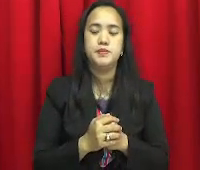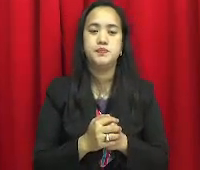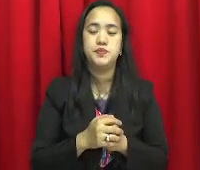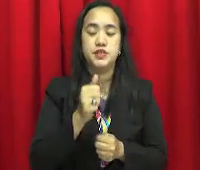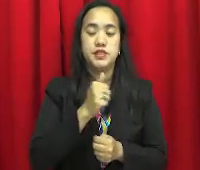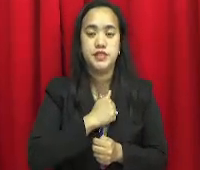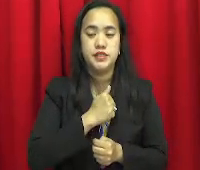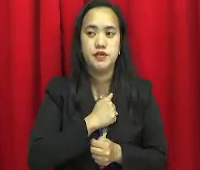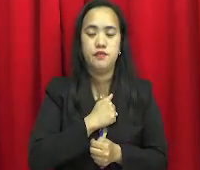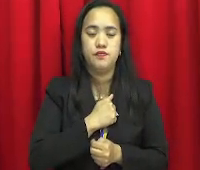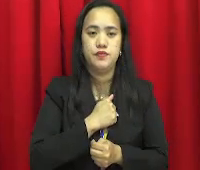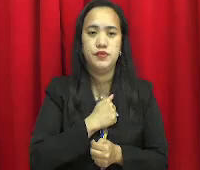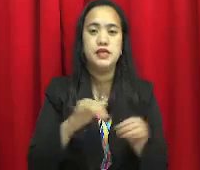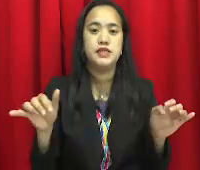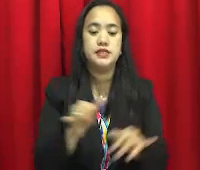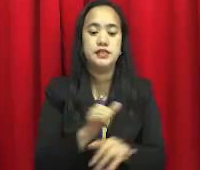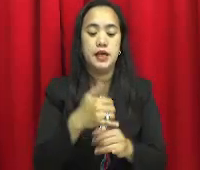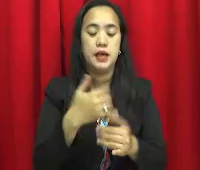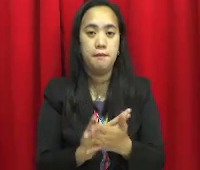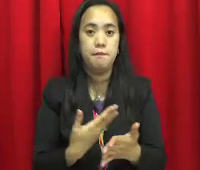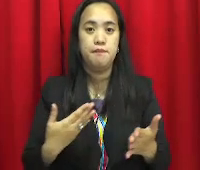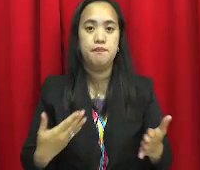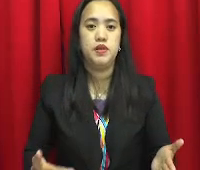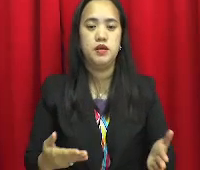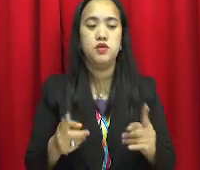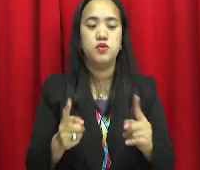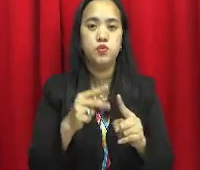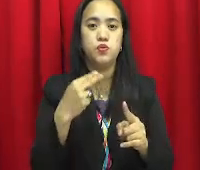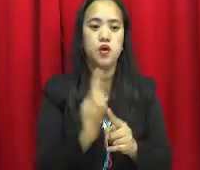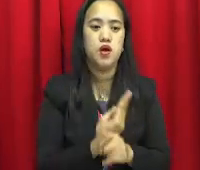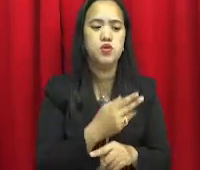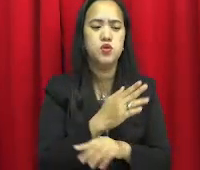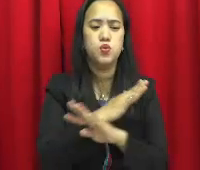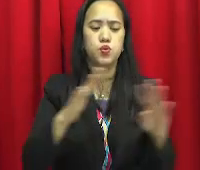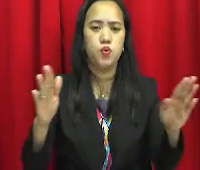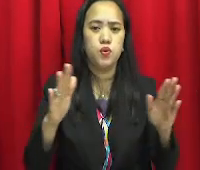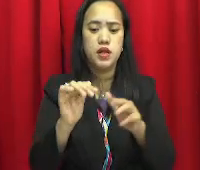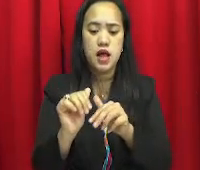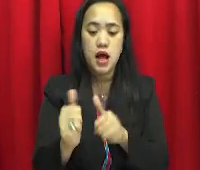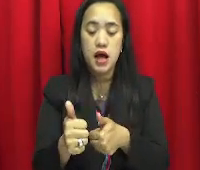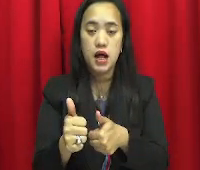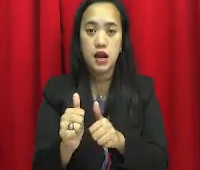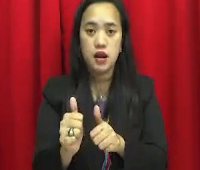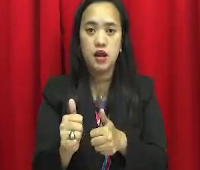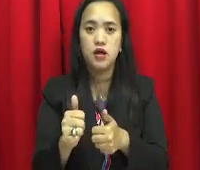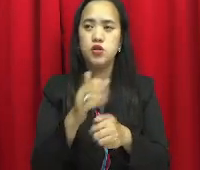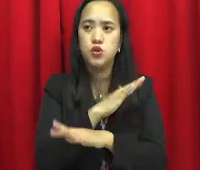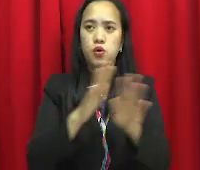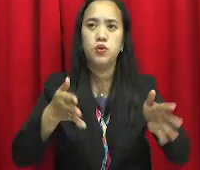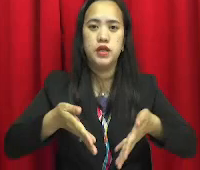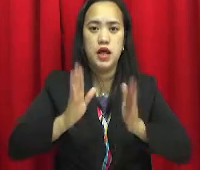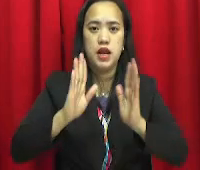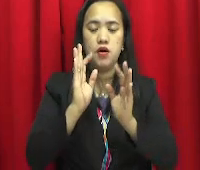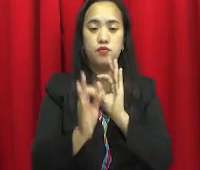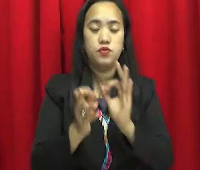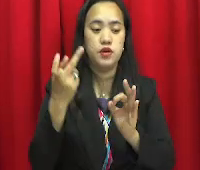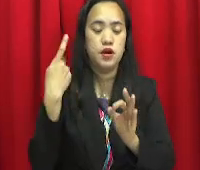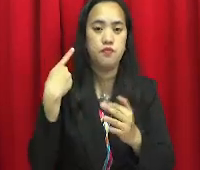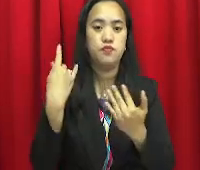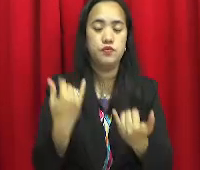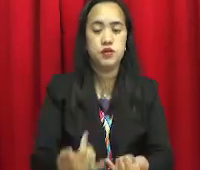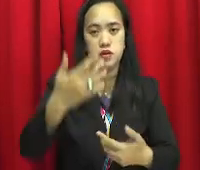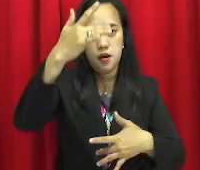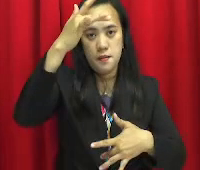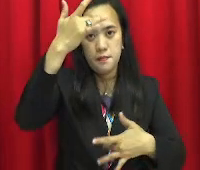kapatid. Huwag na tayong maghintay pa na magkasakit pa tayo saka tayo titigil at paniniwalaan natin. Na to, ito